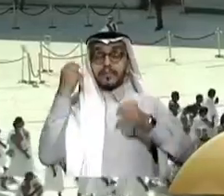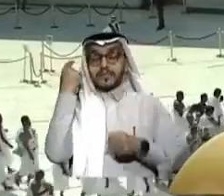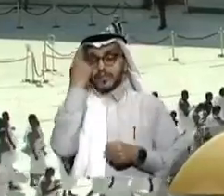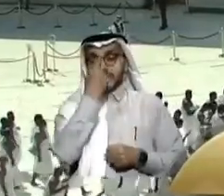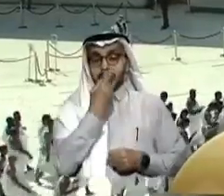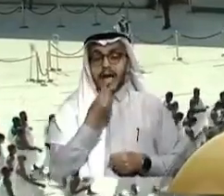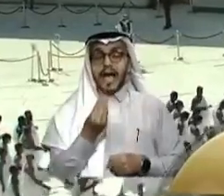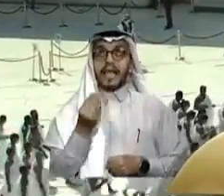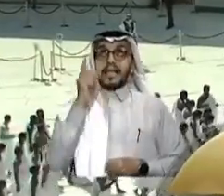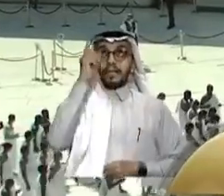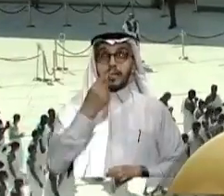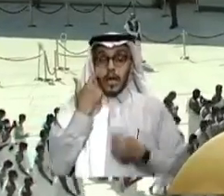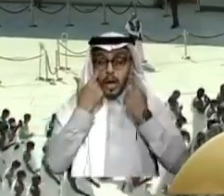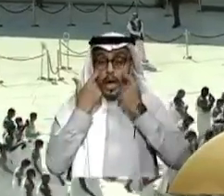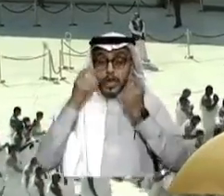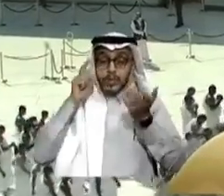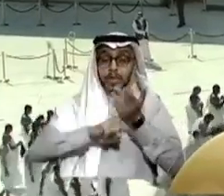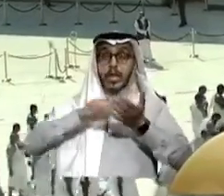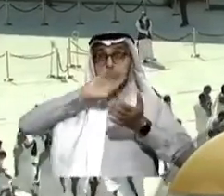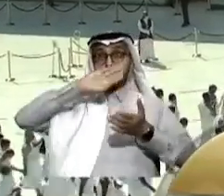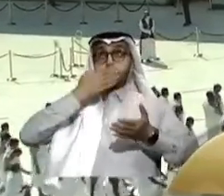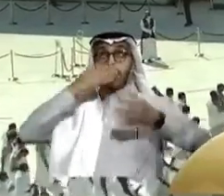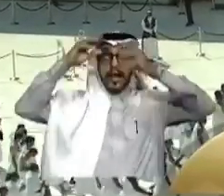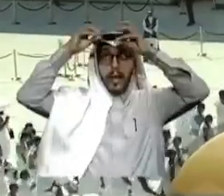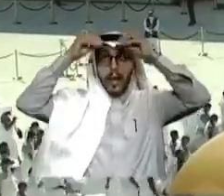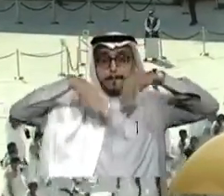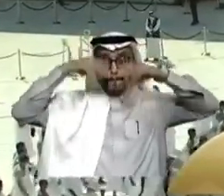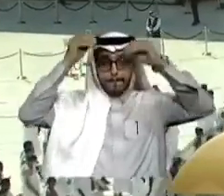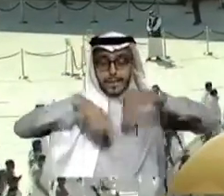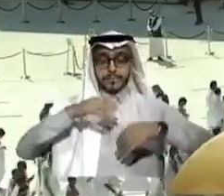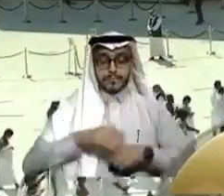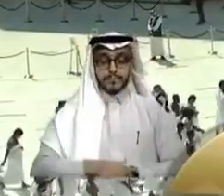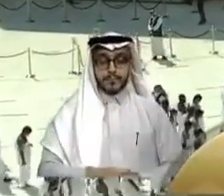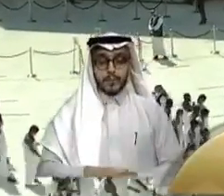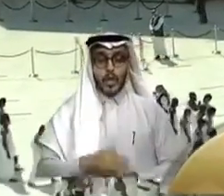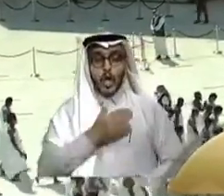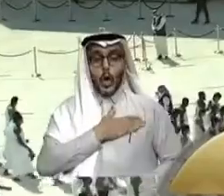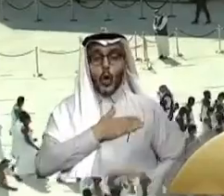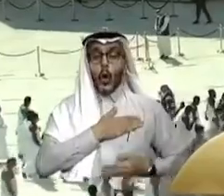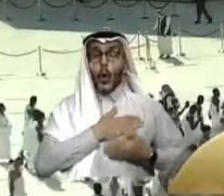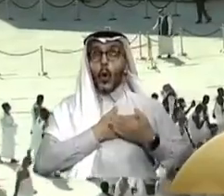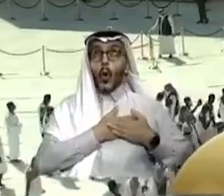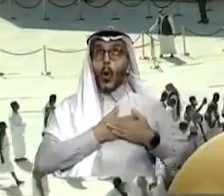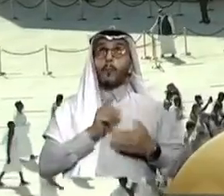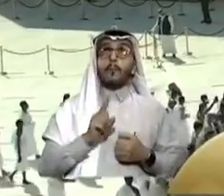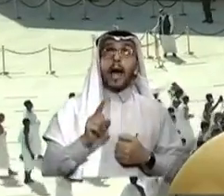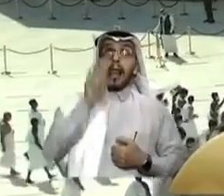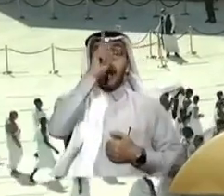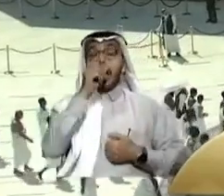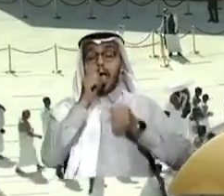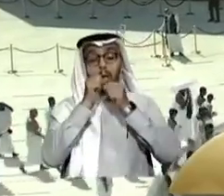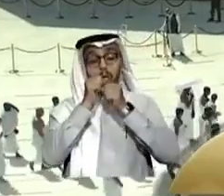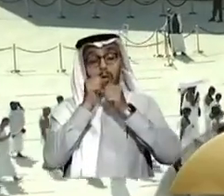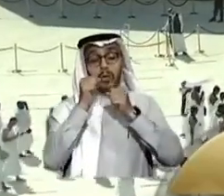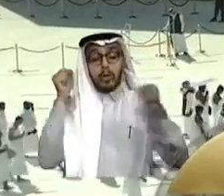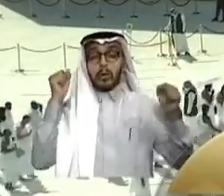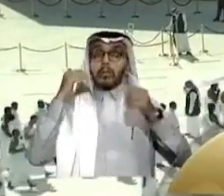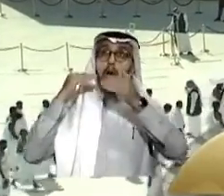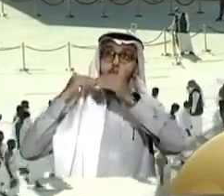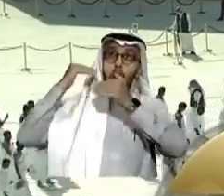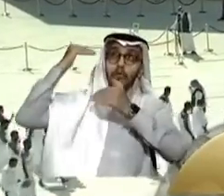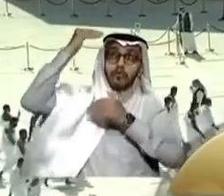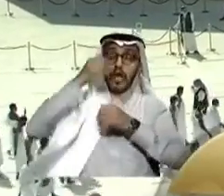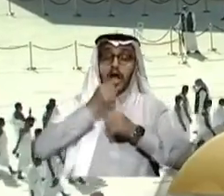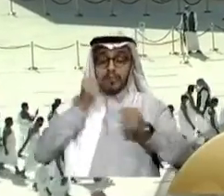والجمال وشواهد الإنعام والإفضال أحبه محبة عظيمة تفوق